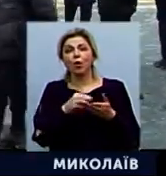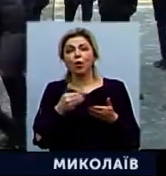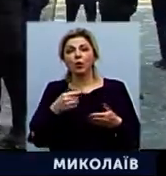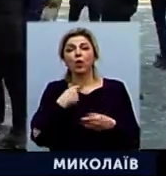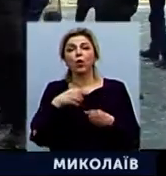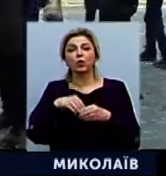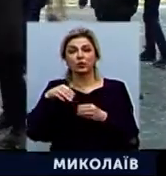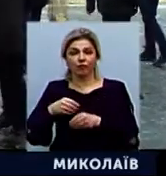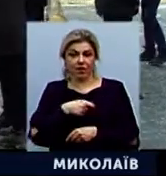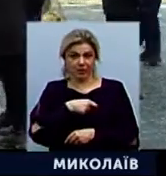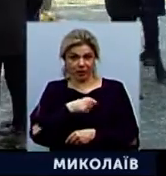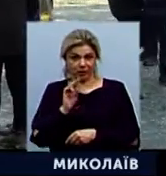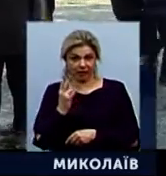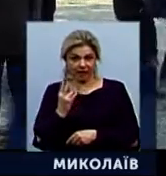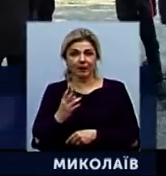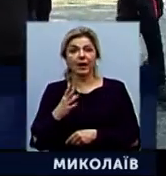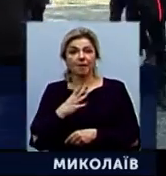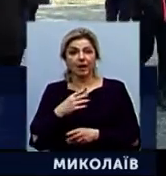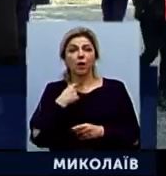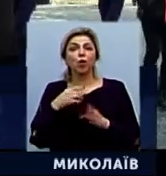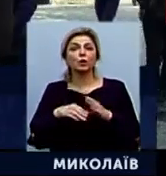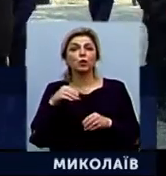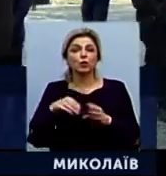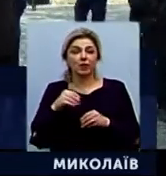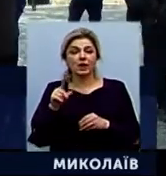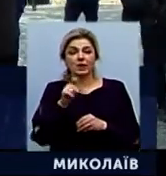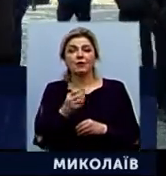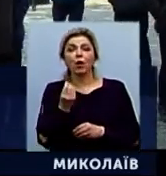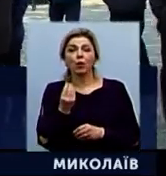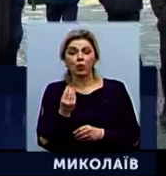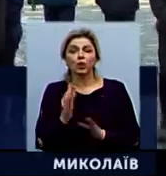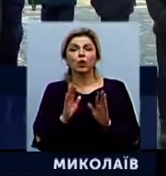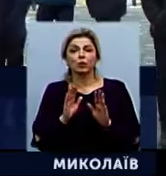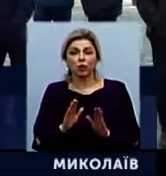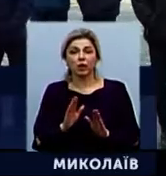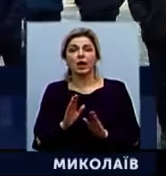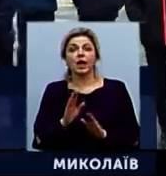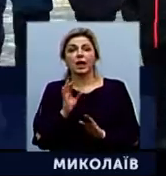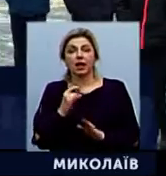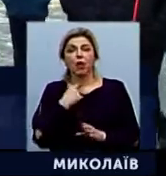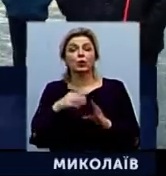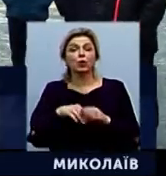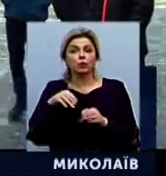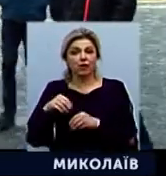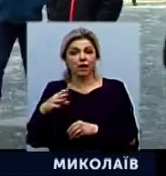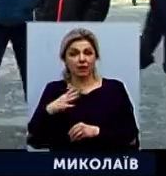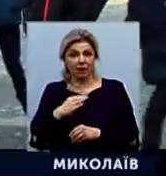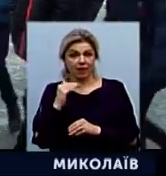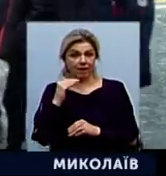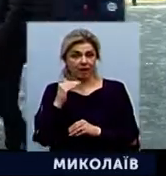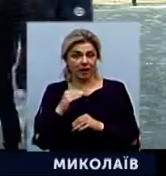депутатів. Проект 17-го, але проголосували за гроші тільки. І саме голосування відбувалося в